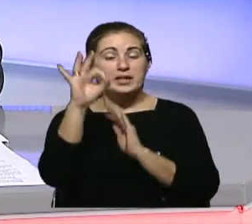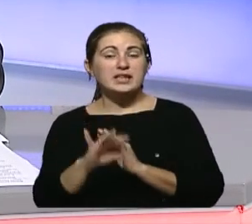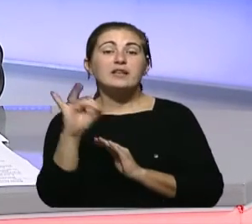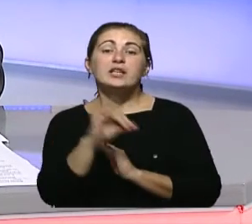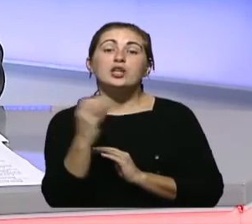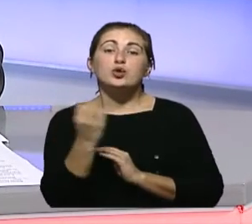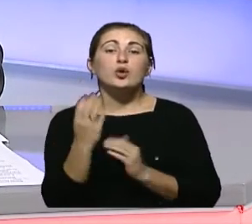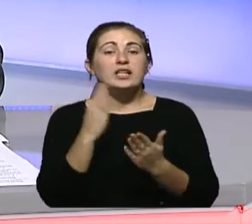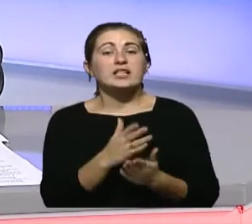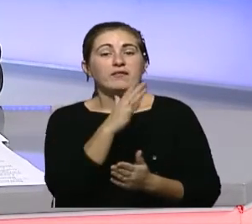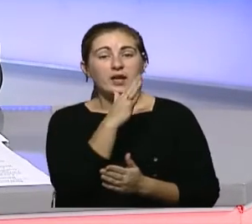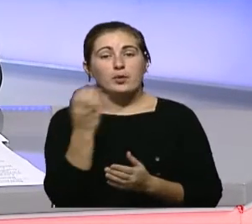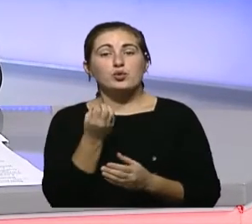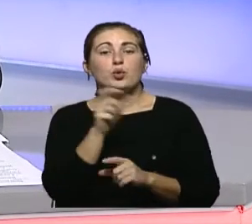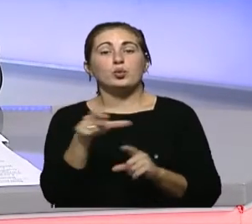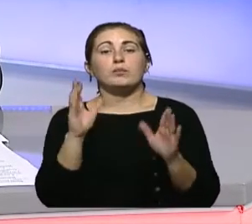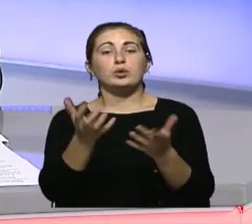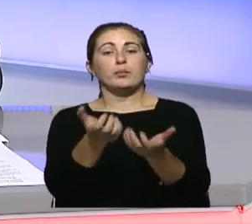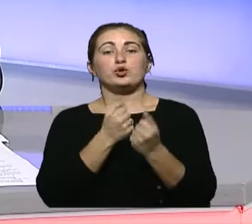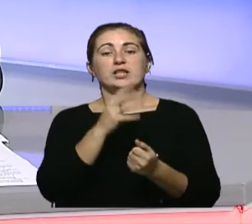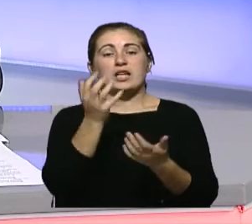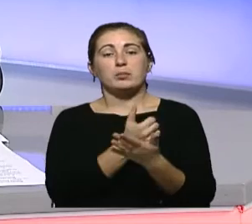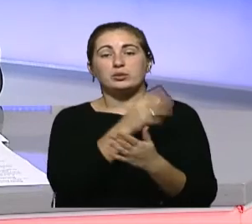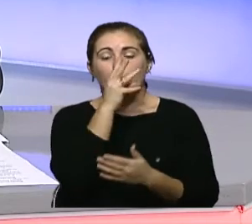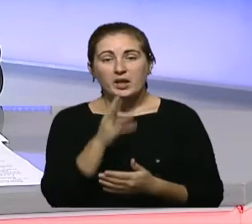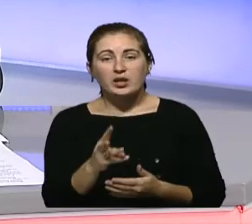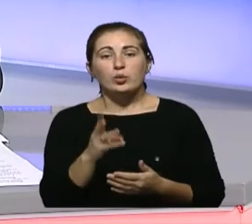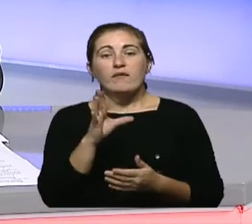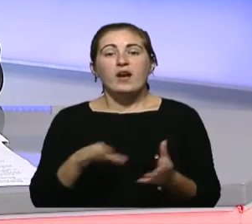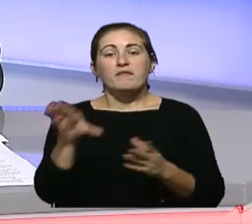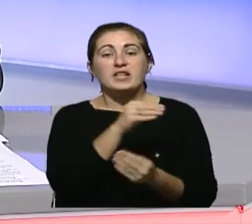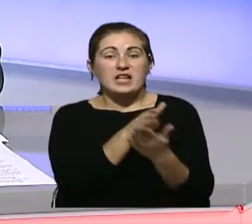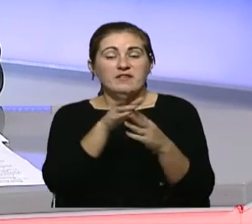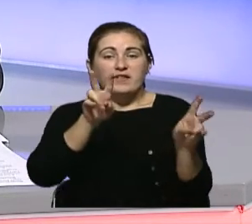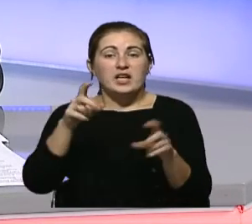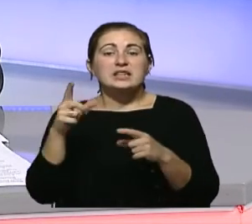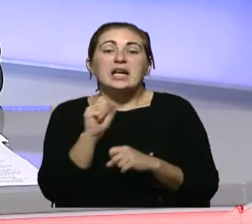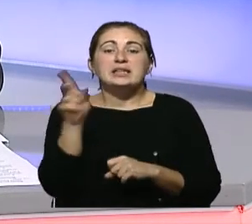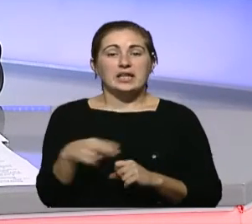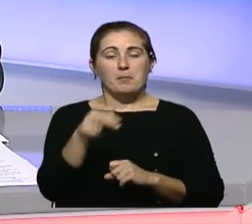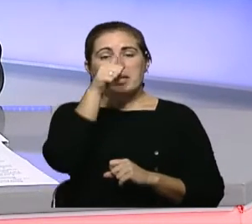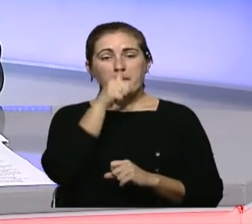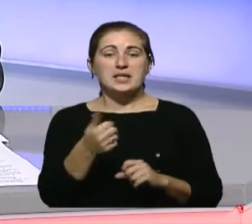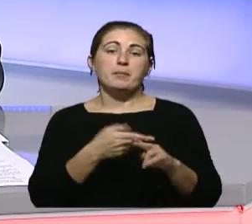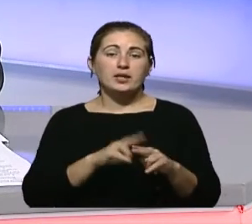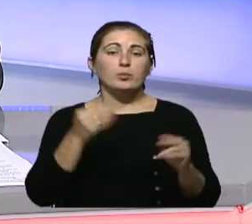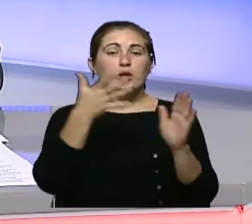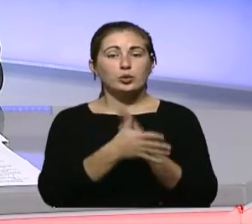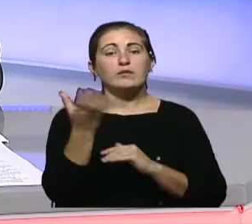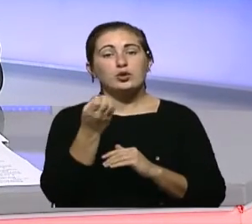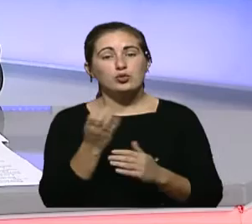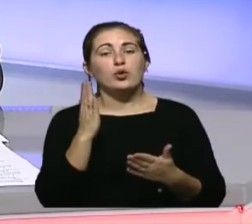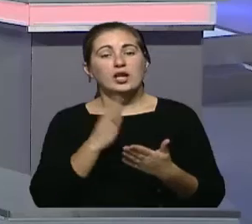есть время, еще, во-первых, люди будут получать заработную плату, да, во всех сферах за декабрь месяц, поэтому расходование еще